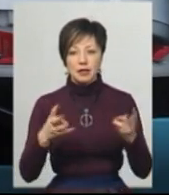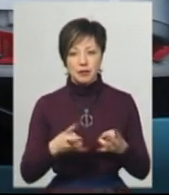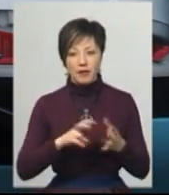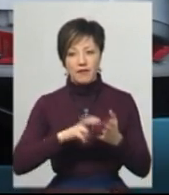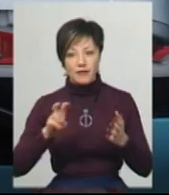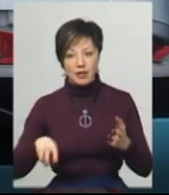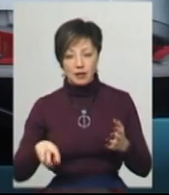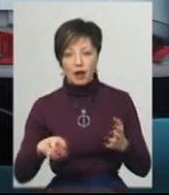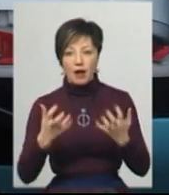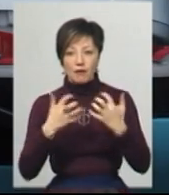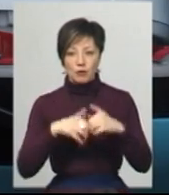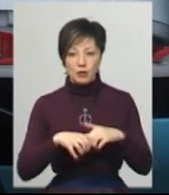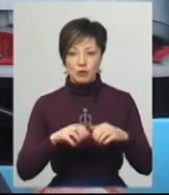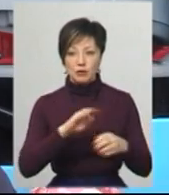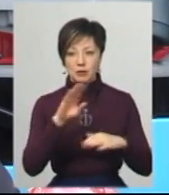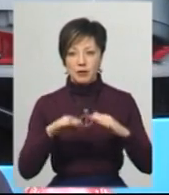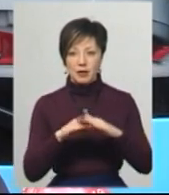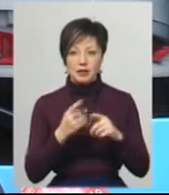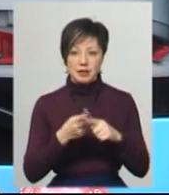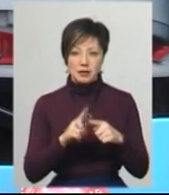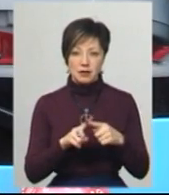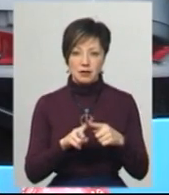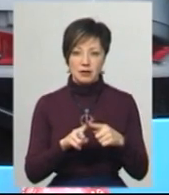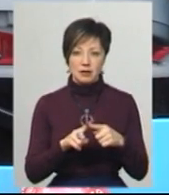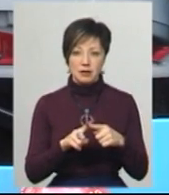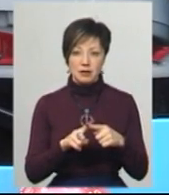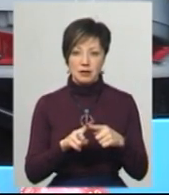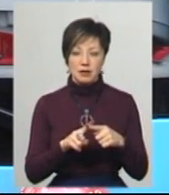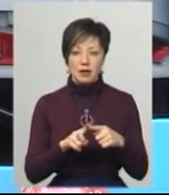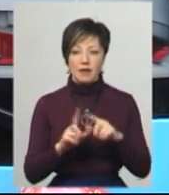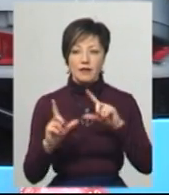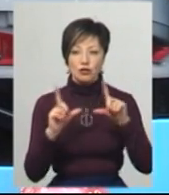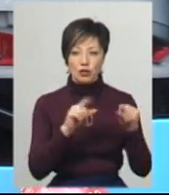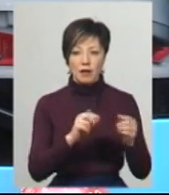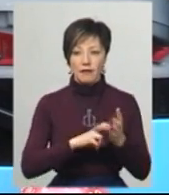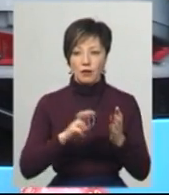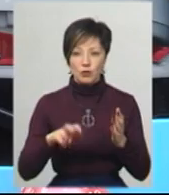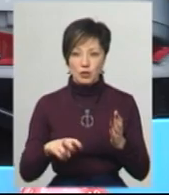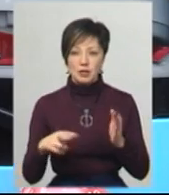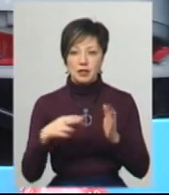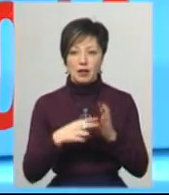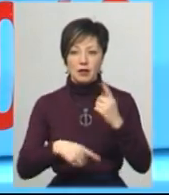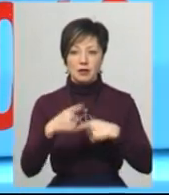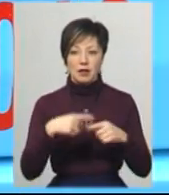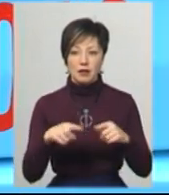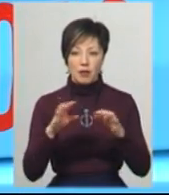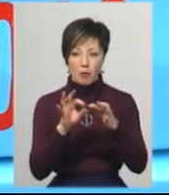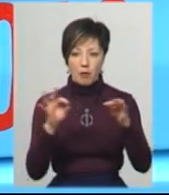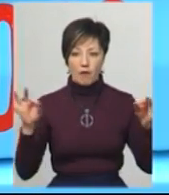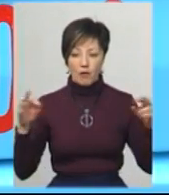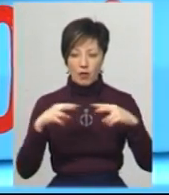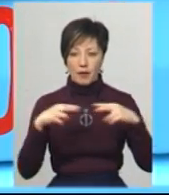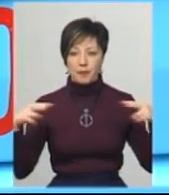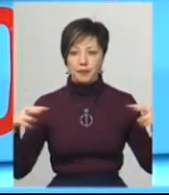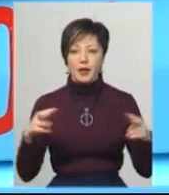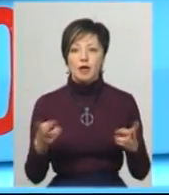виходити, ставити під самі підриви, ставити і все. А потім вже доїжджаєш, виходиш у 5 і ставиш назад на провода. Сполучатимуть